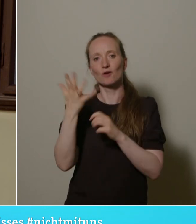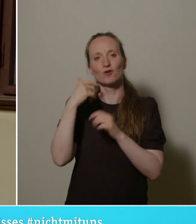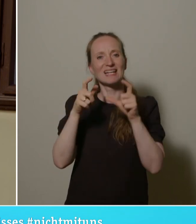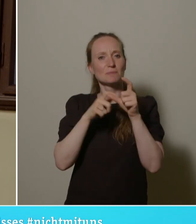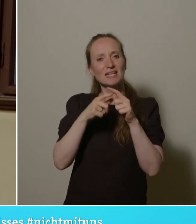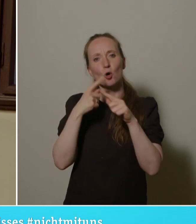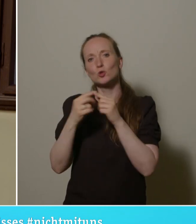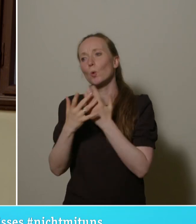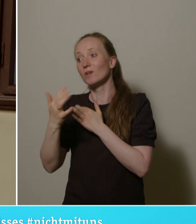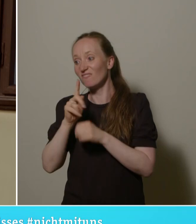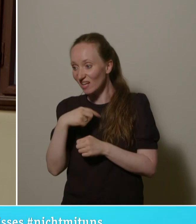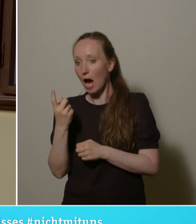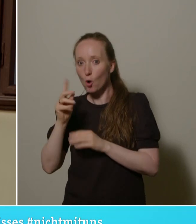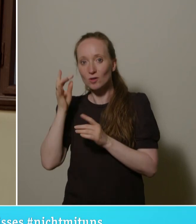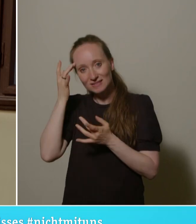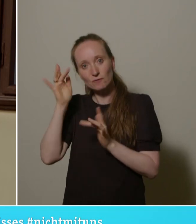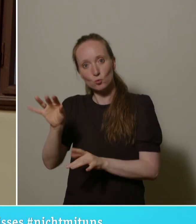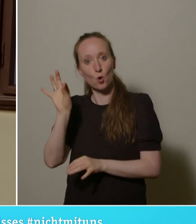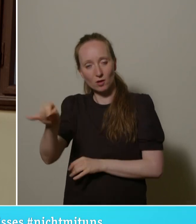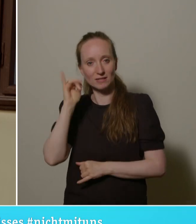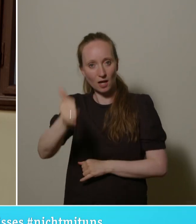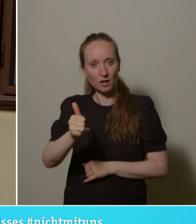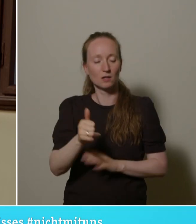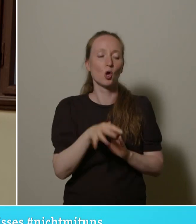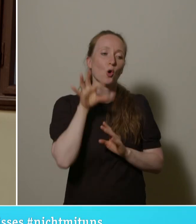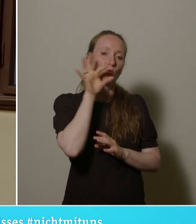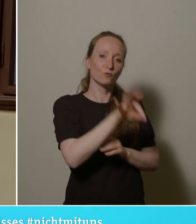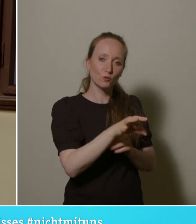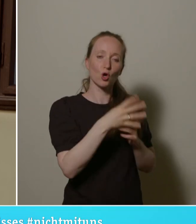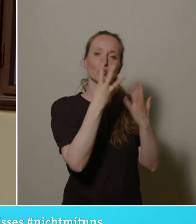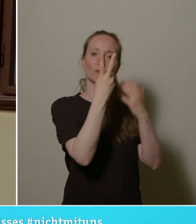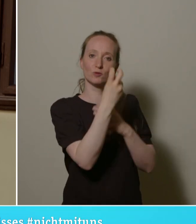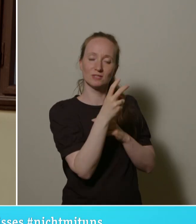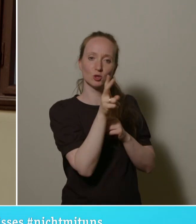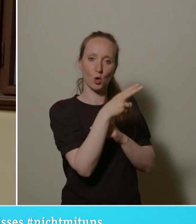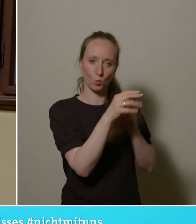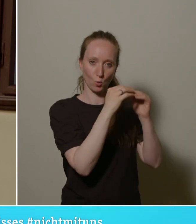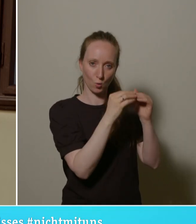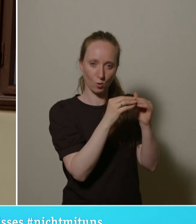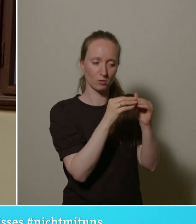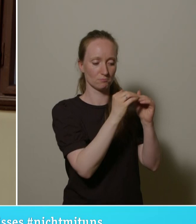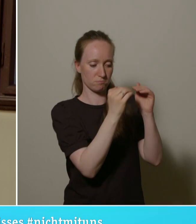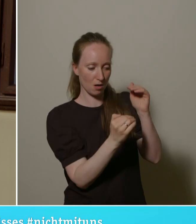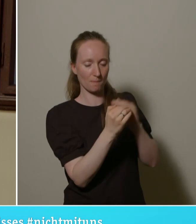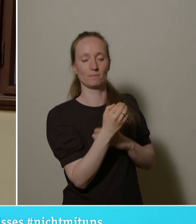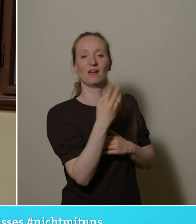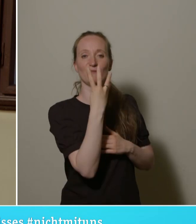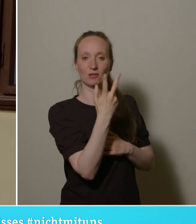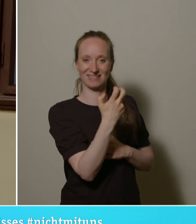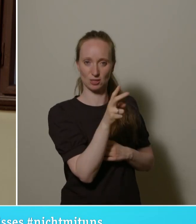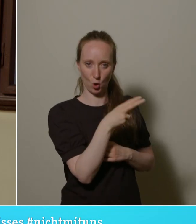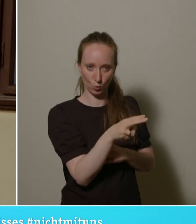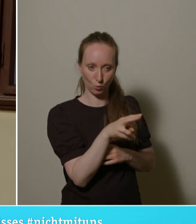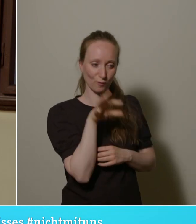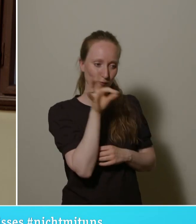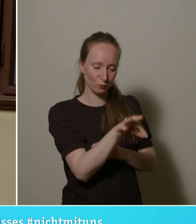und SPD, wir stimmen dem auch zu, beim 49-Euro-Ticket für jener Bonusinhaber auf 34 Euro kommt,